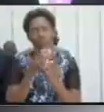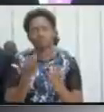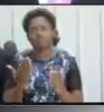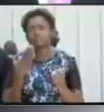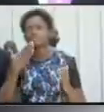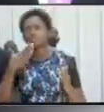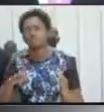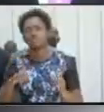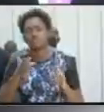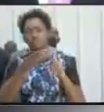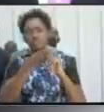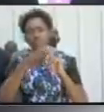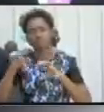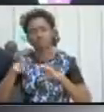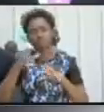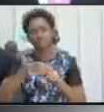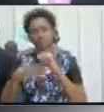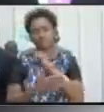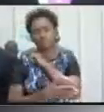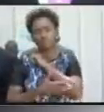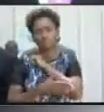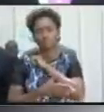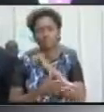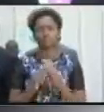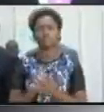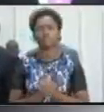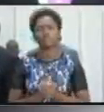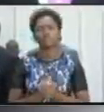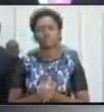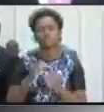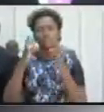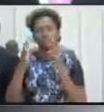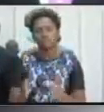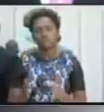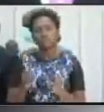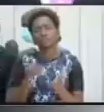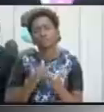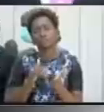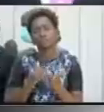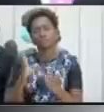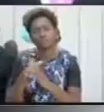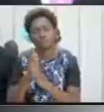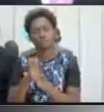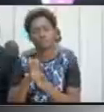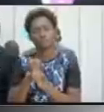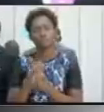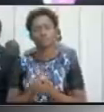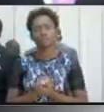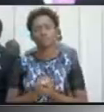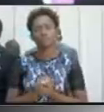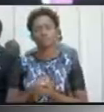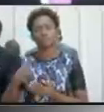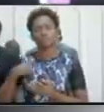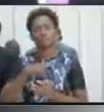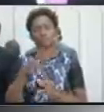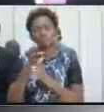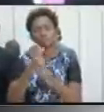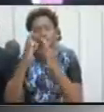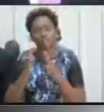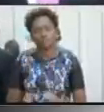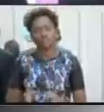qui sont faits dans le pays. Et décision encore que nous prenons